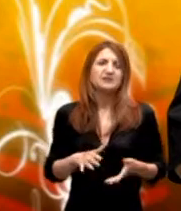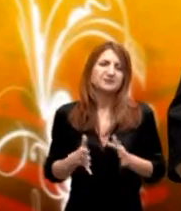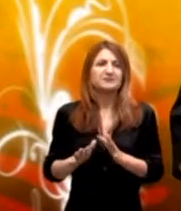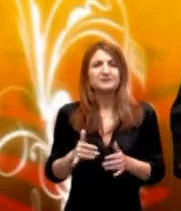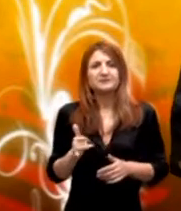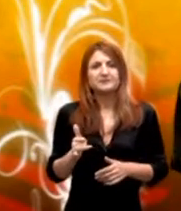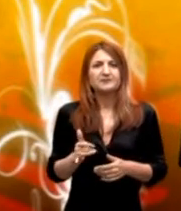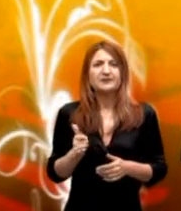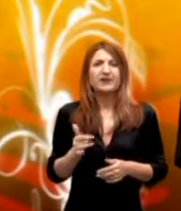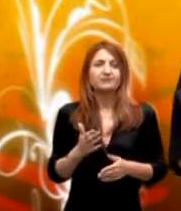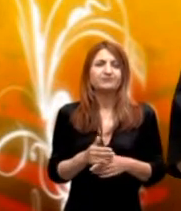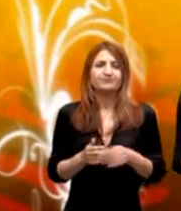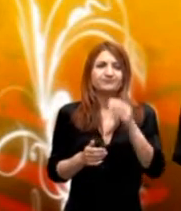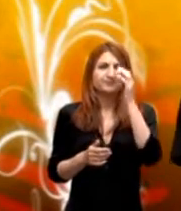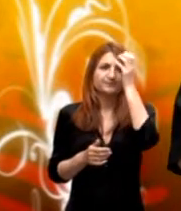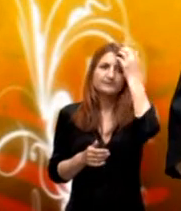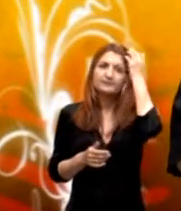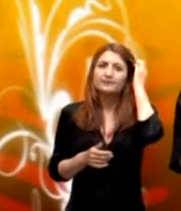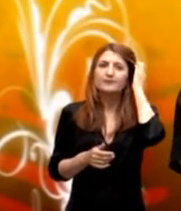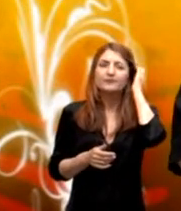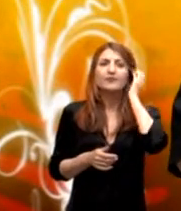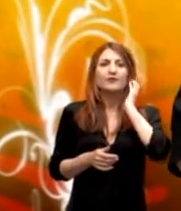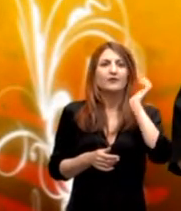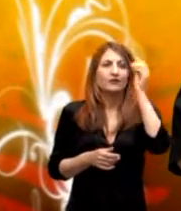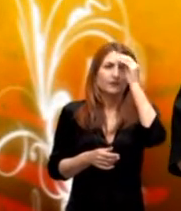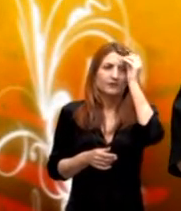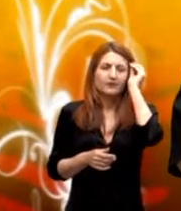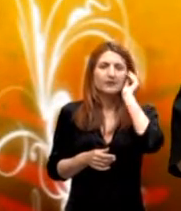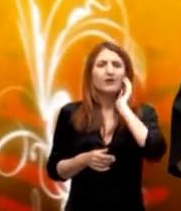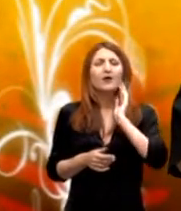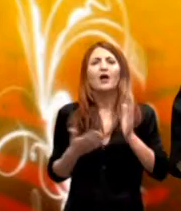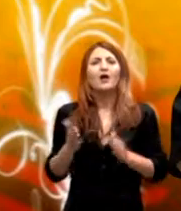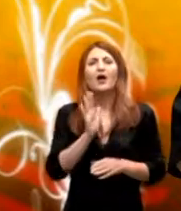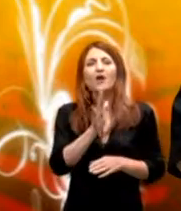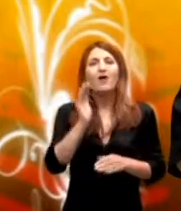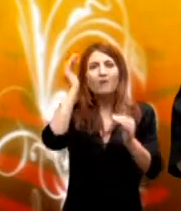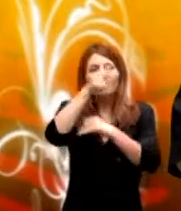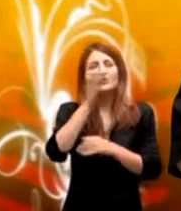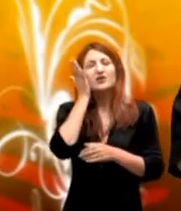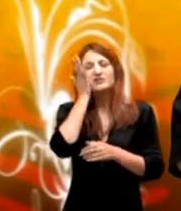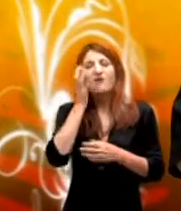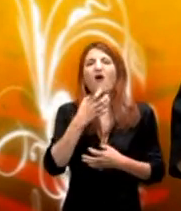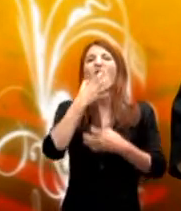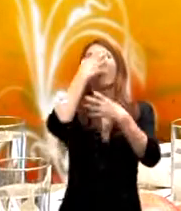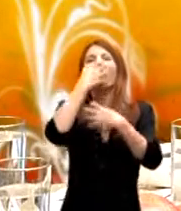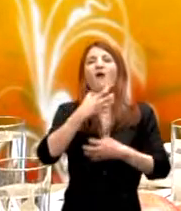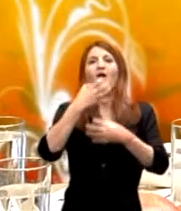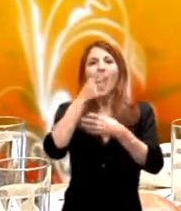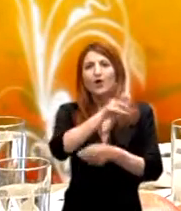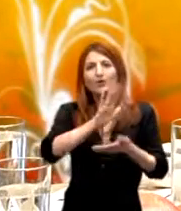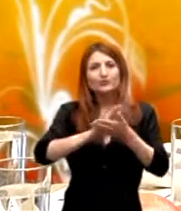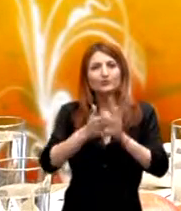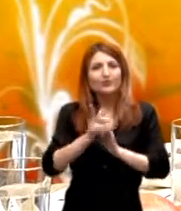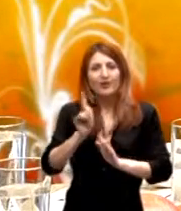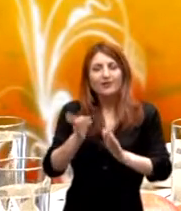Da, jedna, da još uvijek. Ajde. Nema sustava. A kak je sa hrkanjem po noći? Kaj žena nije pobjegla iz... Još